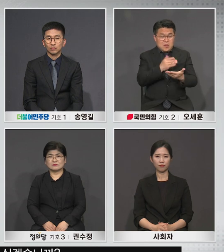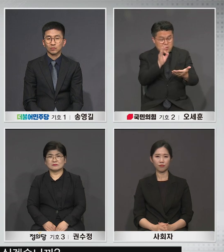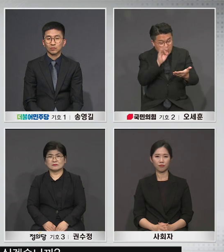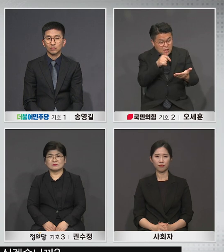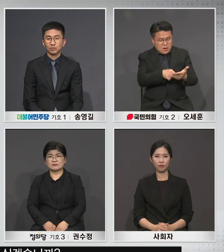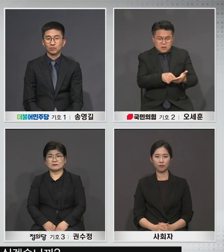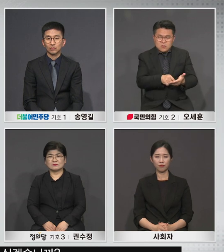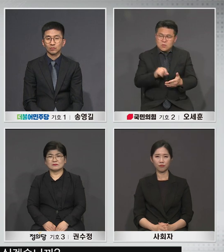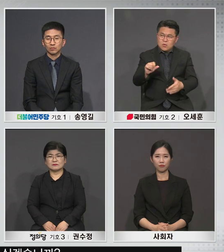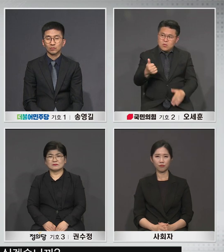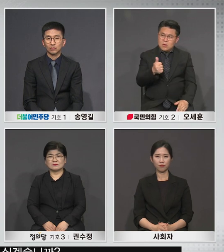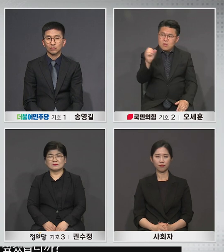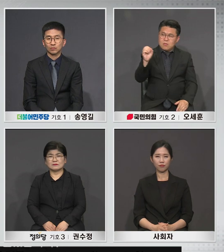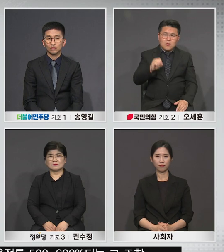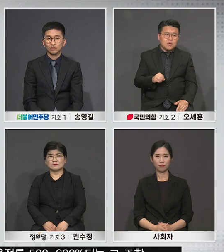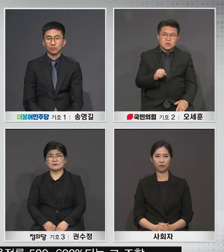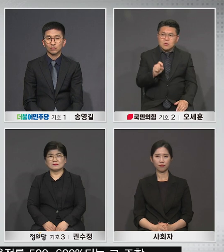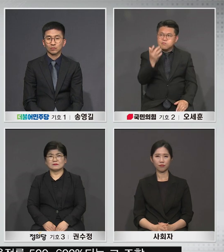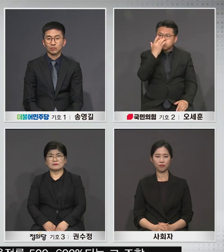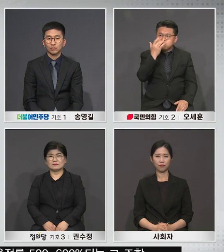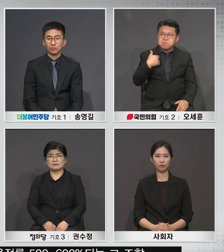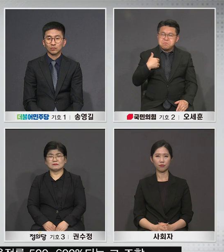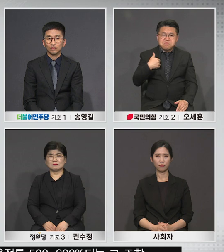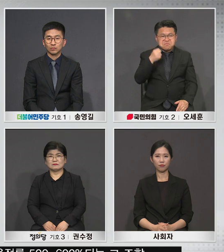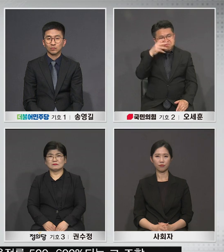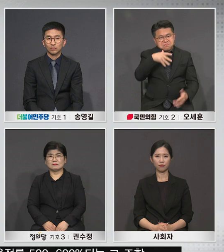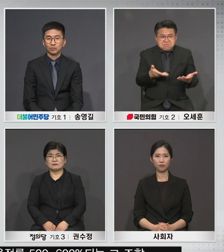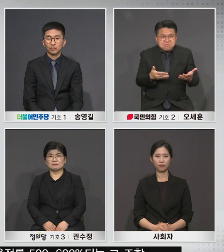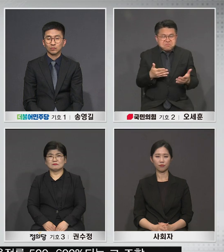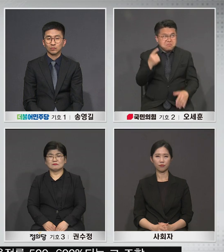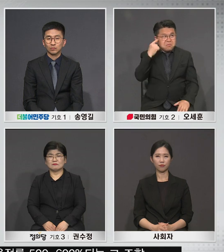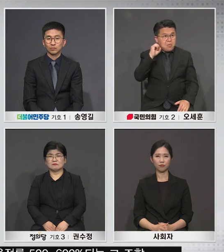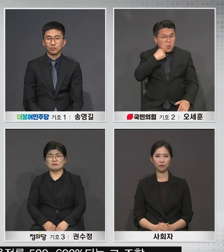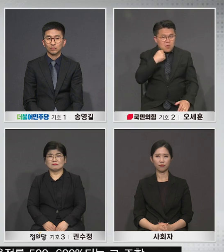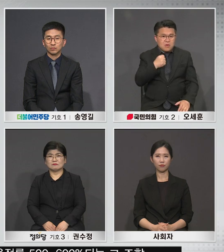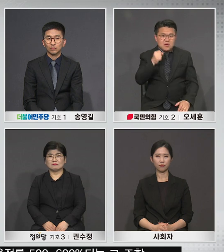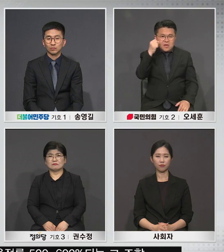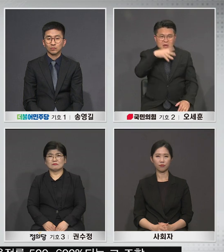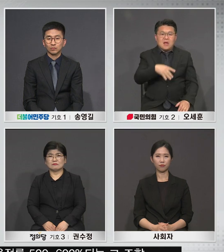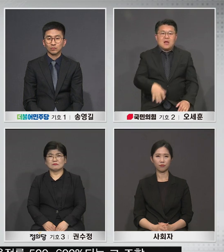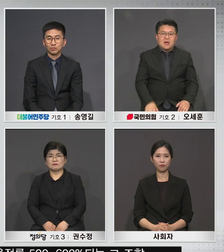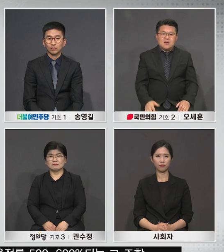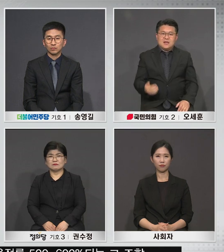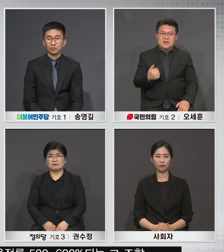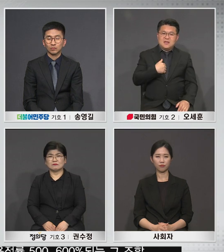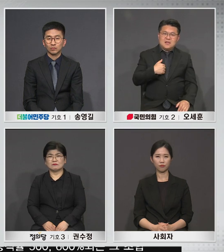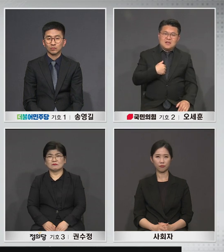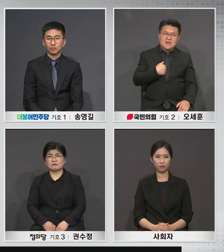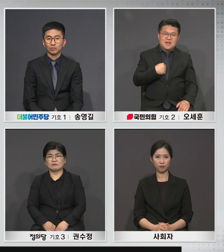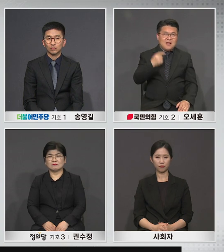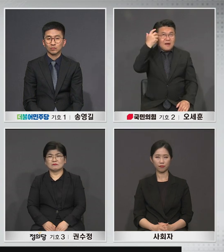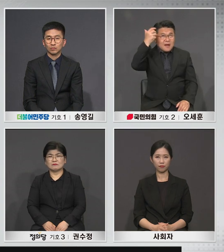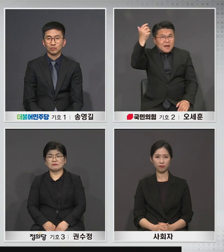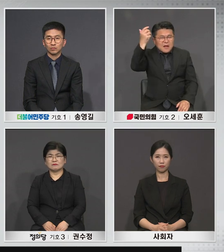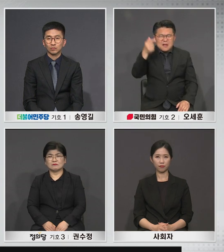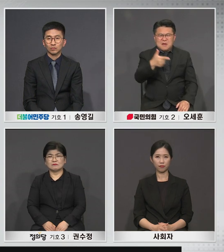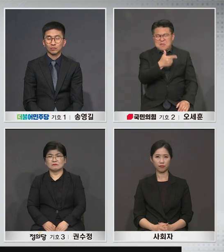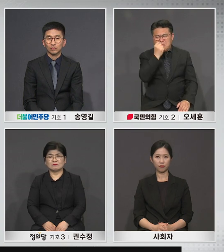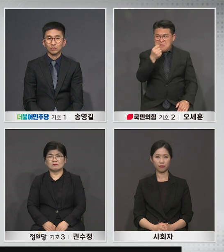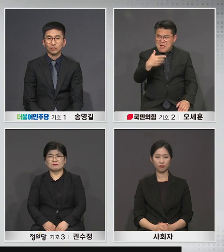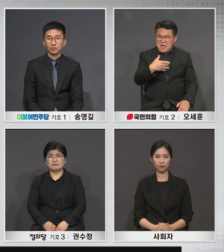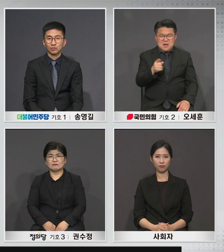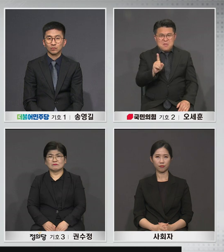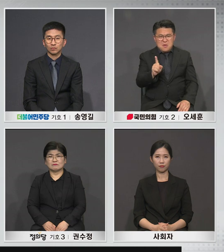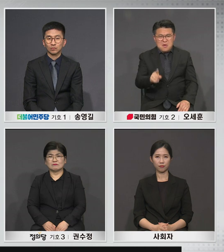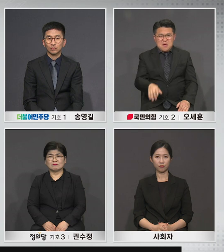않으면 500%가 어떻게 지어지는지를 전혀 모르기 때문에 마치 본인은 그걸 상상력의 빈곤이다, 늘